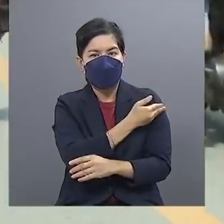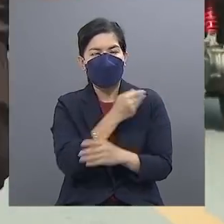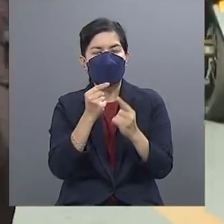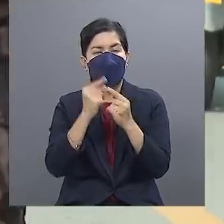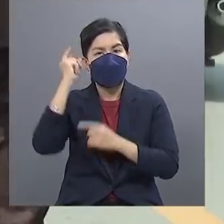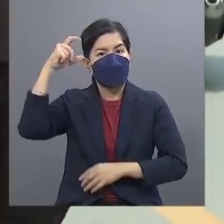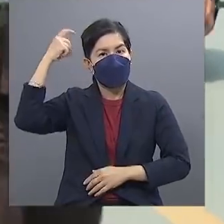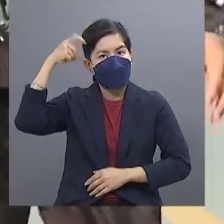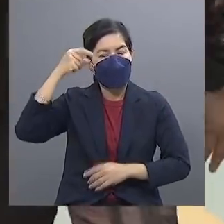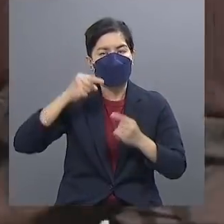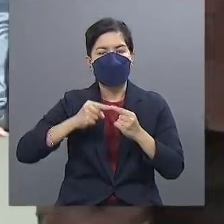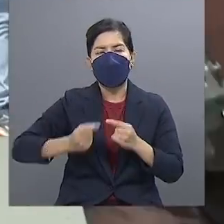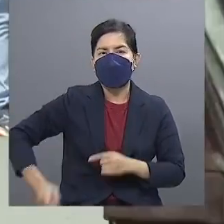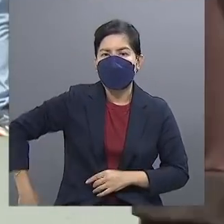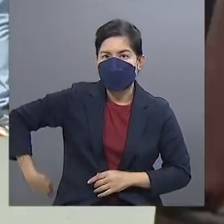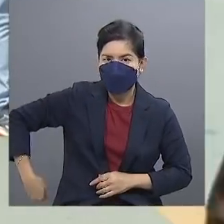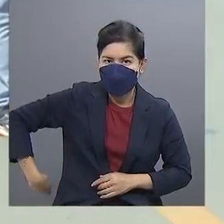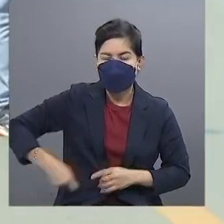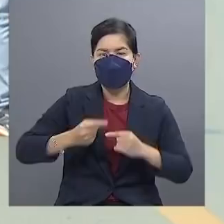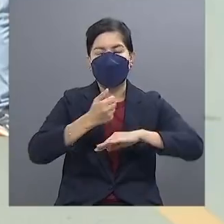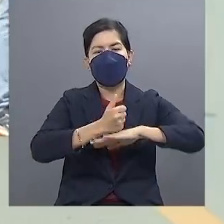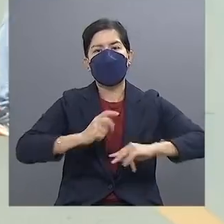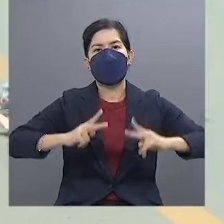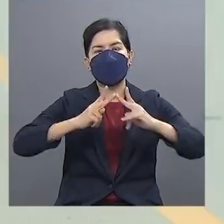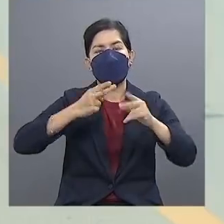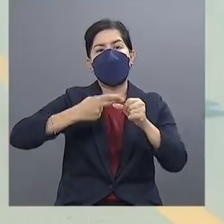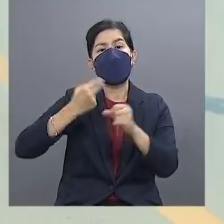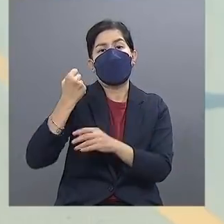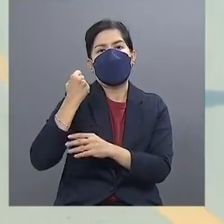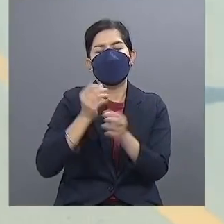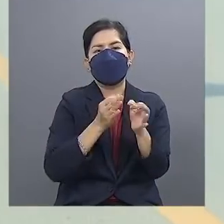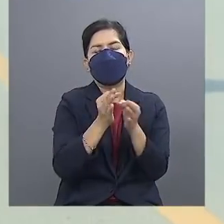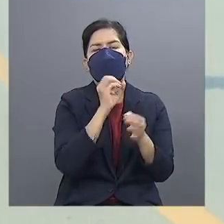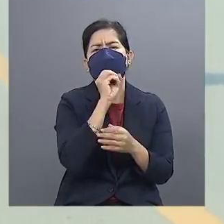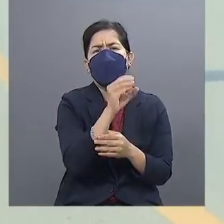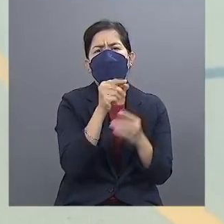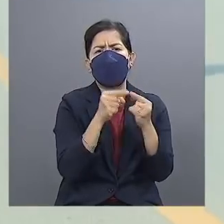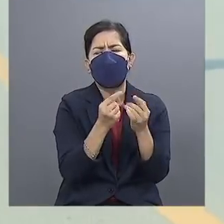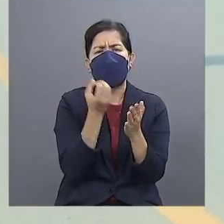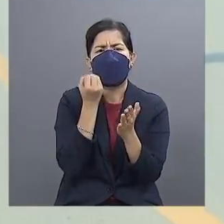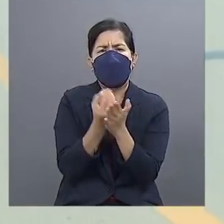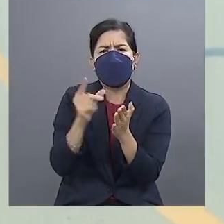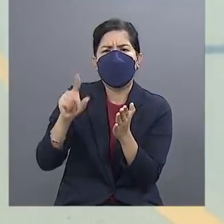ค่ะมีการอธิบายว่าราคาน้ำมันที่มันแตกต่างกันมันมาจากหลายปัจจัยนะคะทั้งเรื่องของภาษีระบบการ